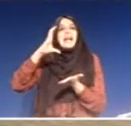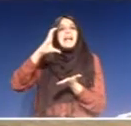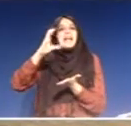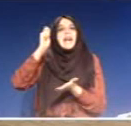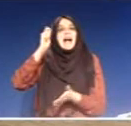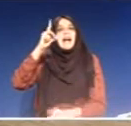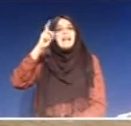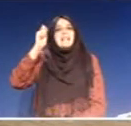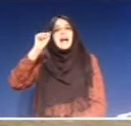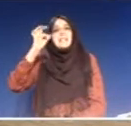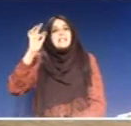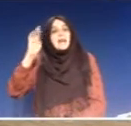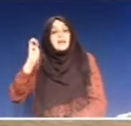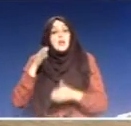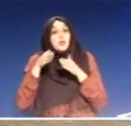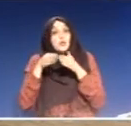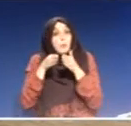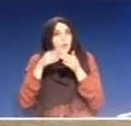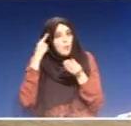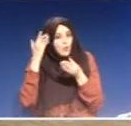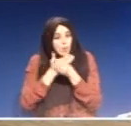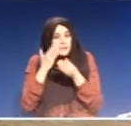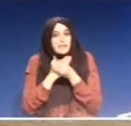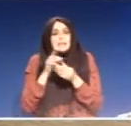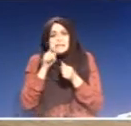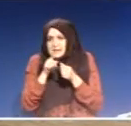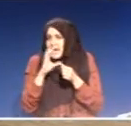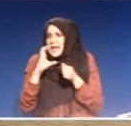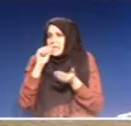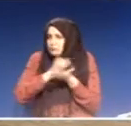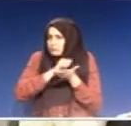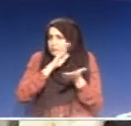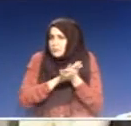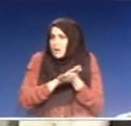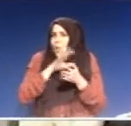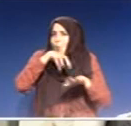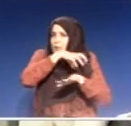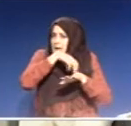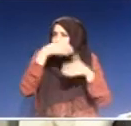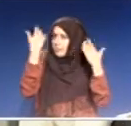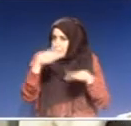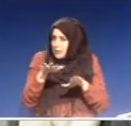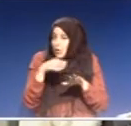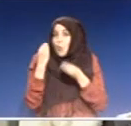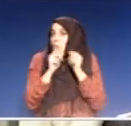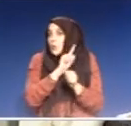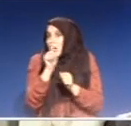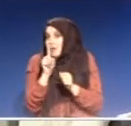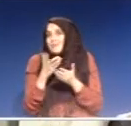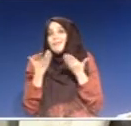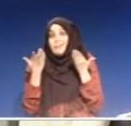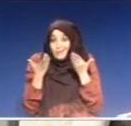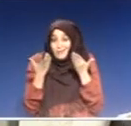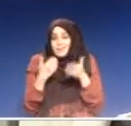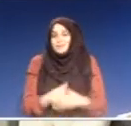إلى آخره نعم. كان يسأل هل هذه الأراضي يعني خاضعة للمسح أم لا، هل هي